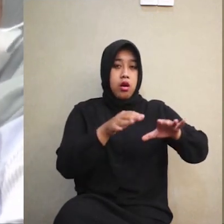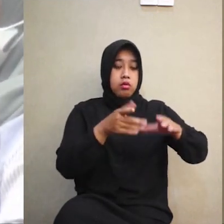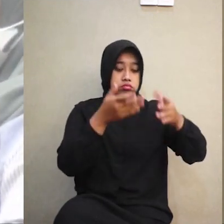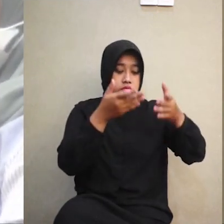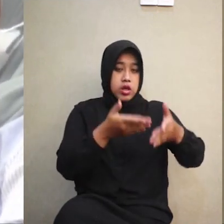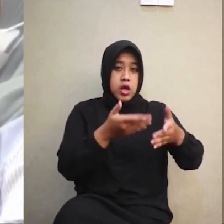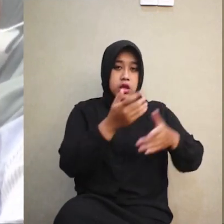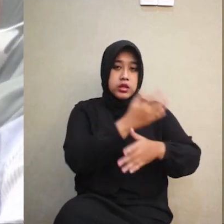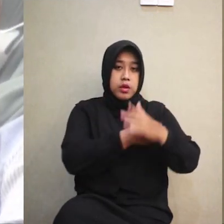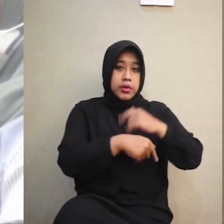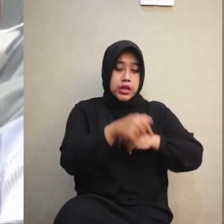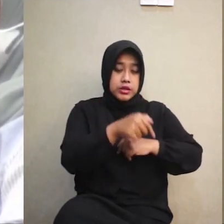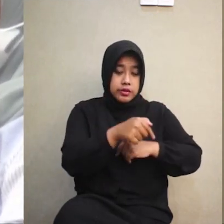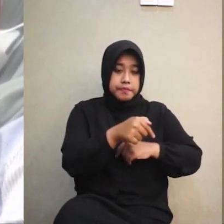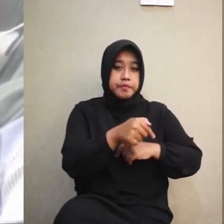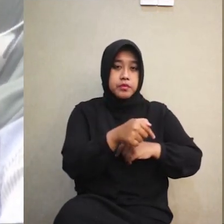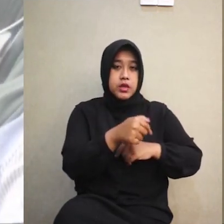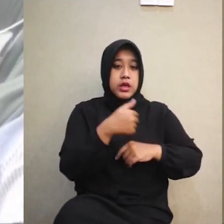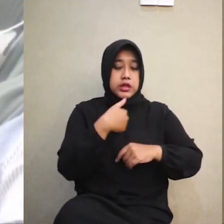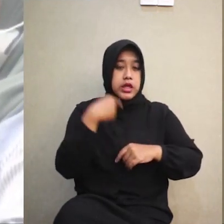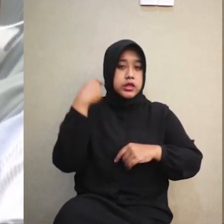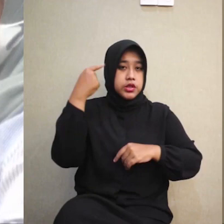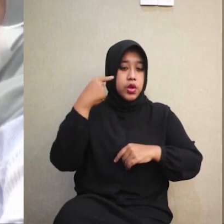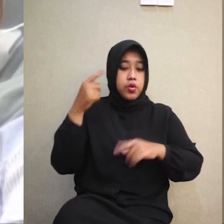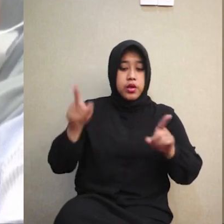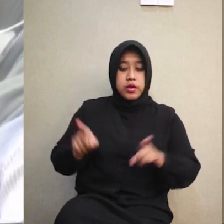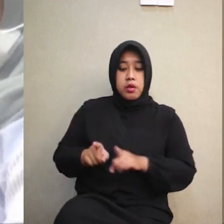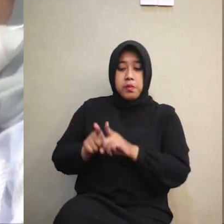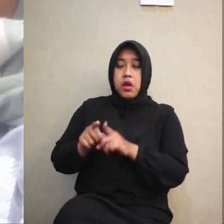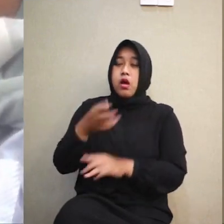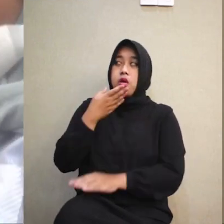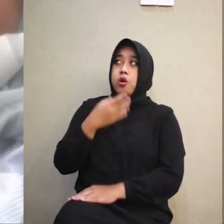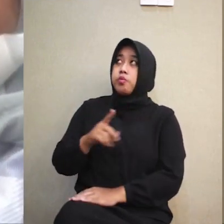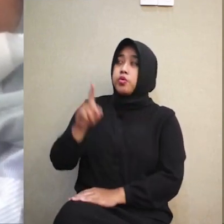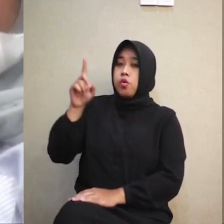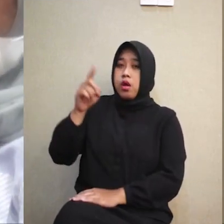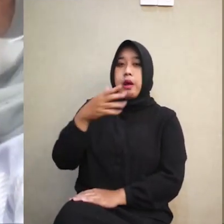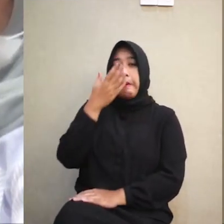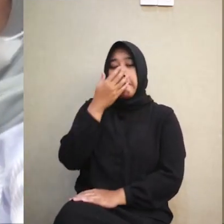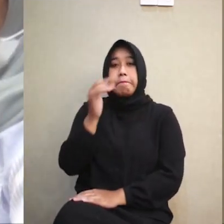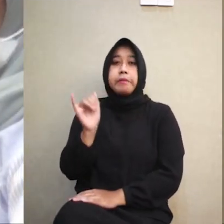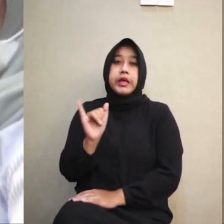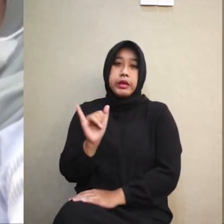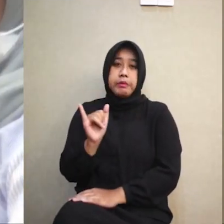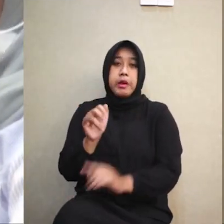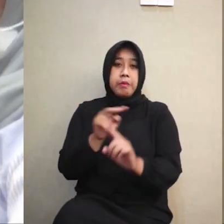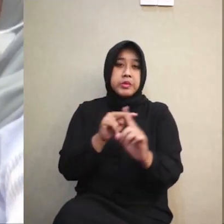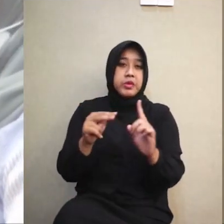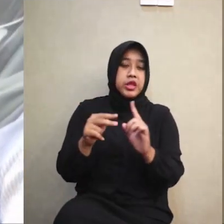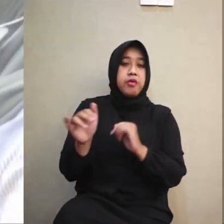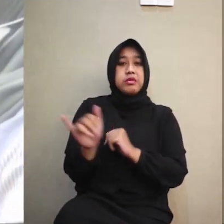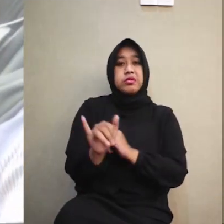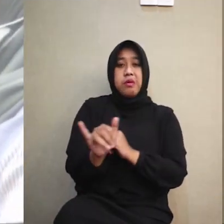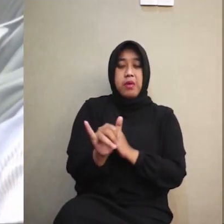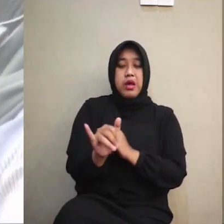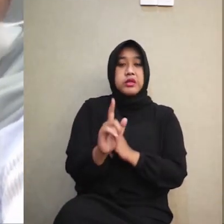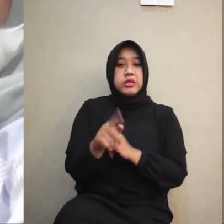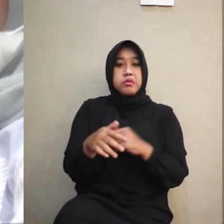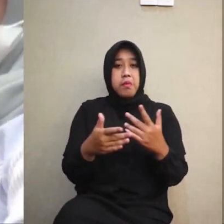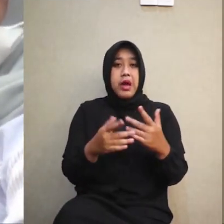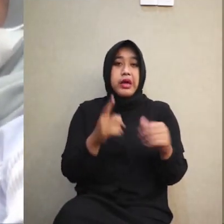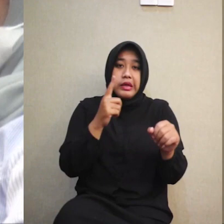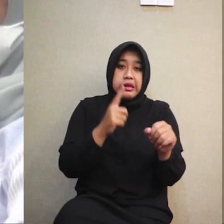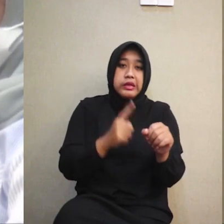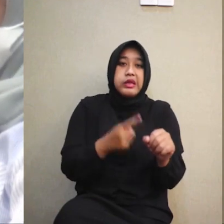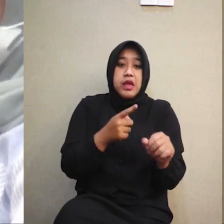kemudian selama ini saya dampingi alhamdulillahnya hampir mirip-mirip gitu perspektifnya karena memang kuncinya